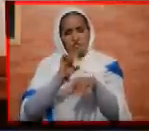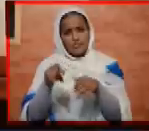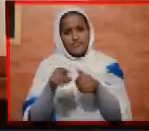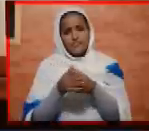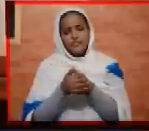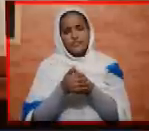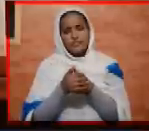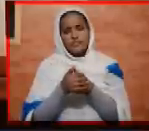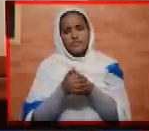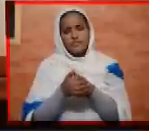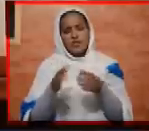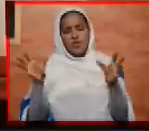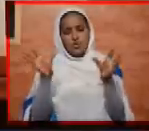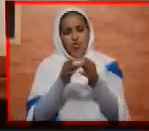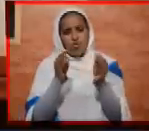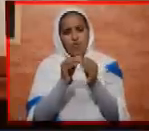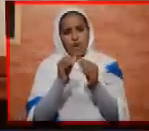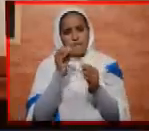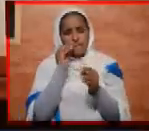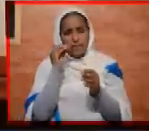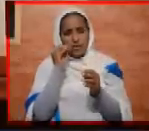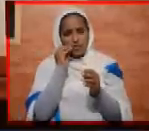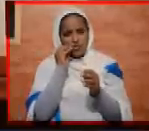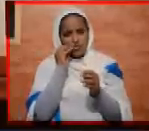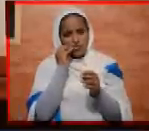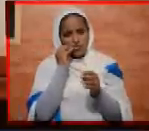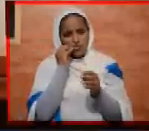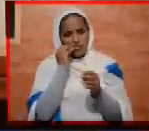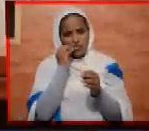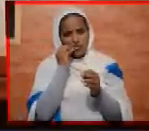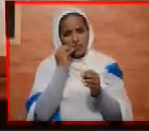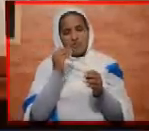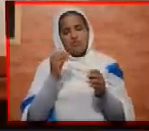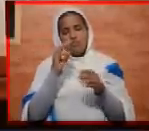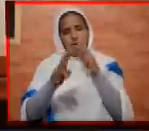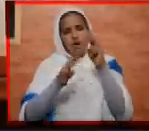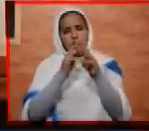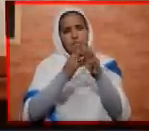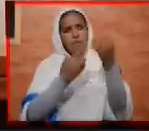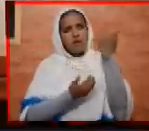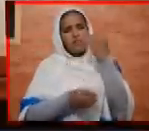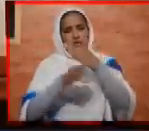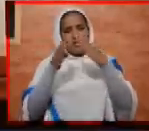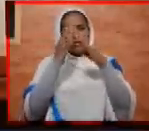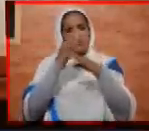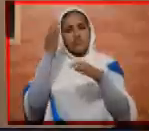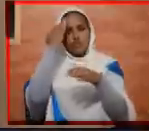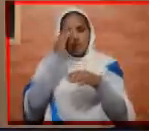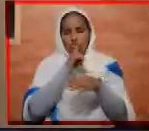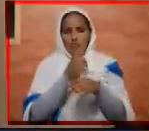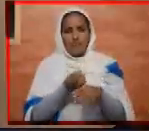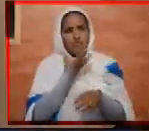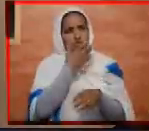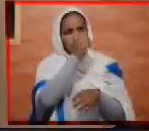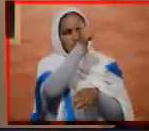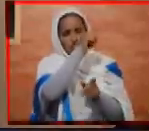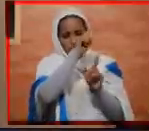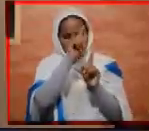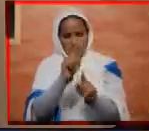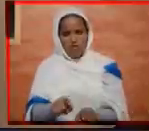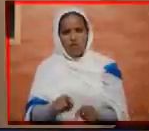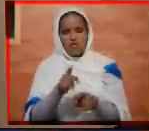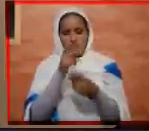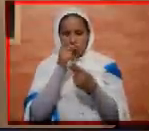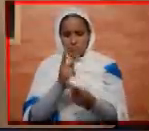ማስተናገድ ነበር። እኔ የሚያቆራኝ ነው እና እንደኛ ጊዜው ዘመናዊ እንዲባል ተስፋፍቶ